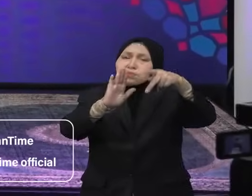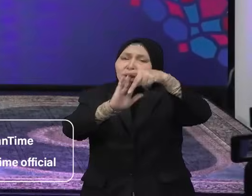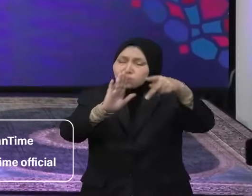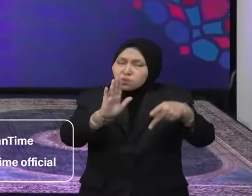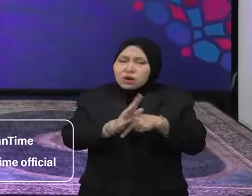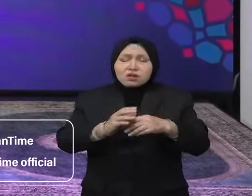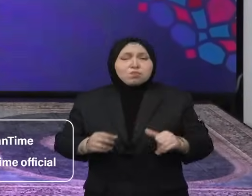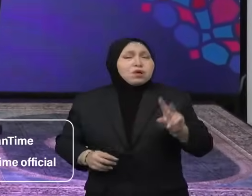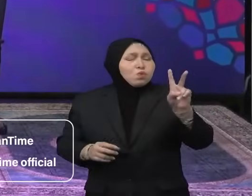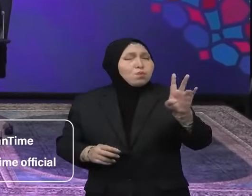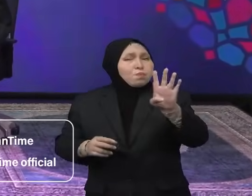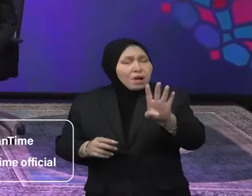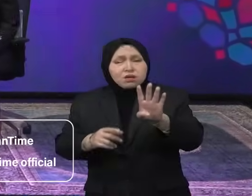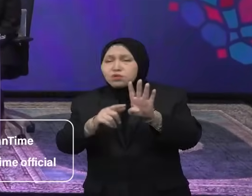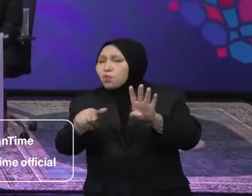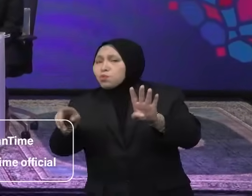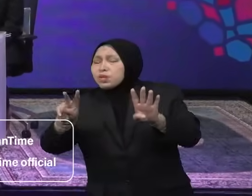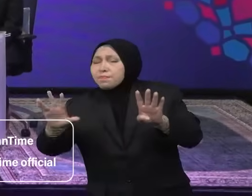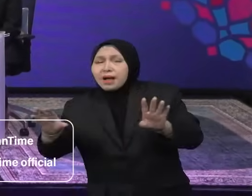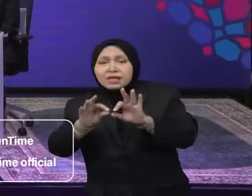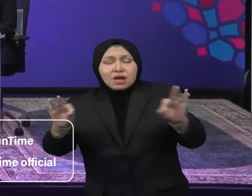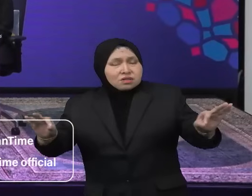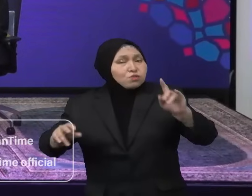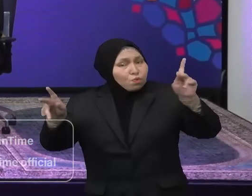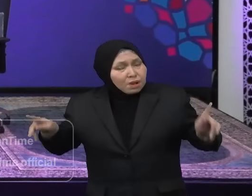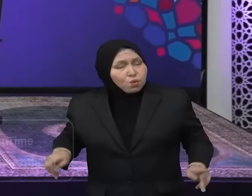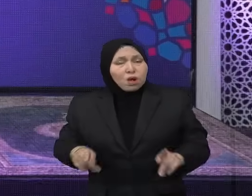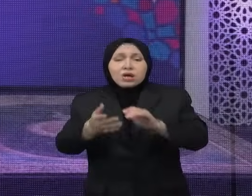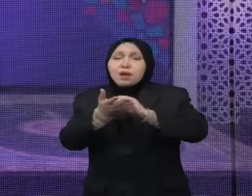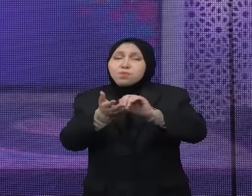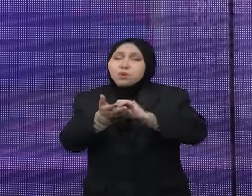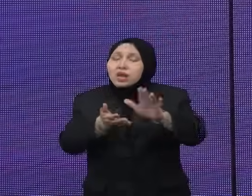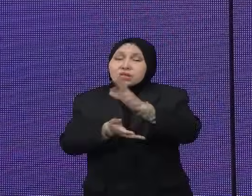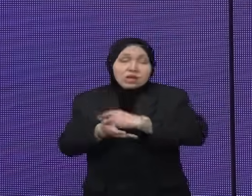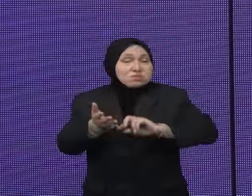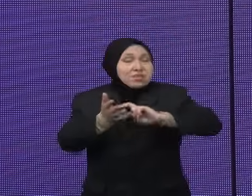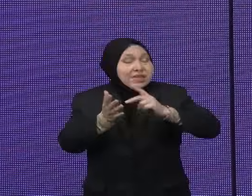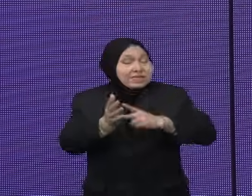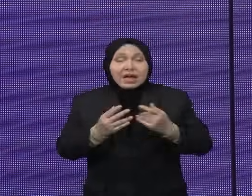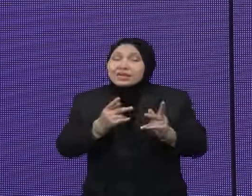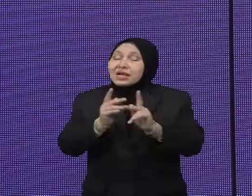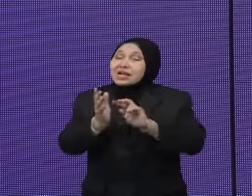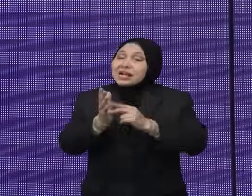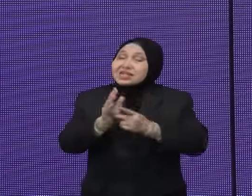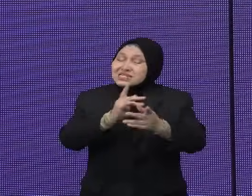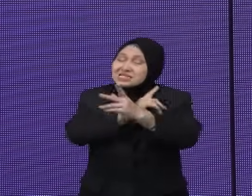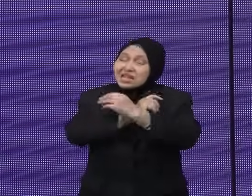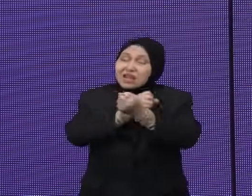sebanyak 24-25 ayat ini adalah sebagai satu peluang keampunan dan sebagai tanda kasih sayang yang